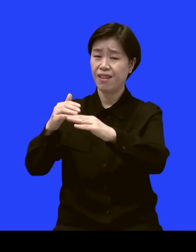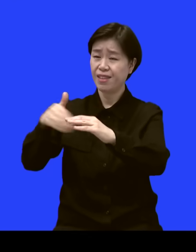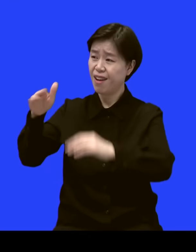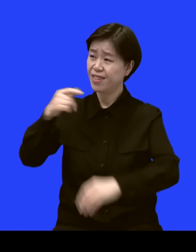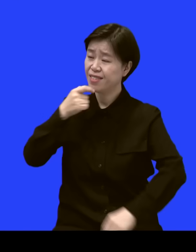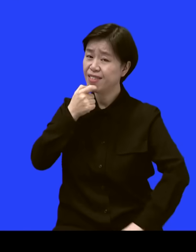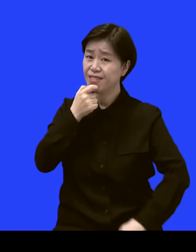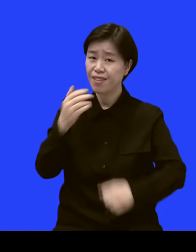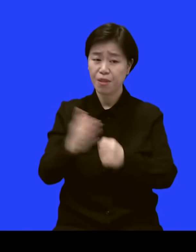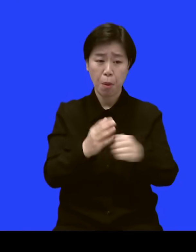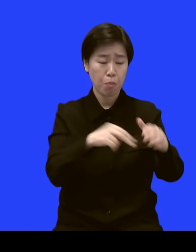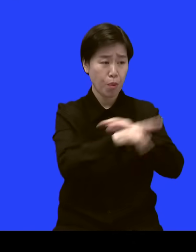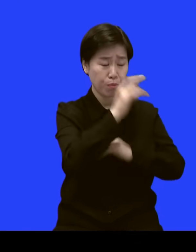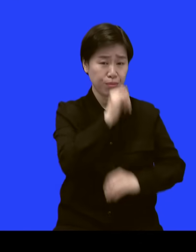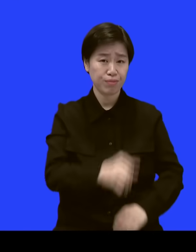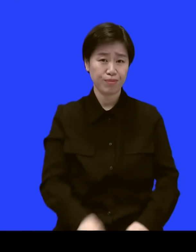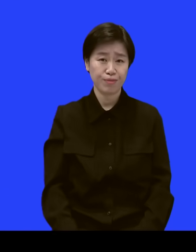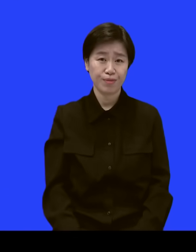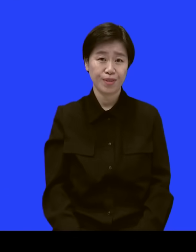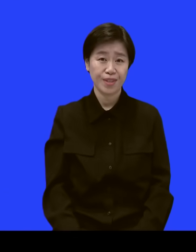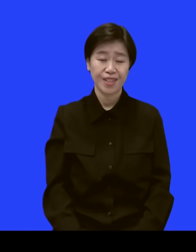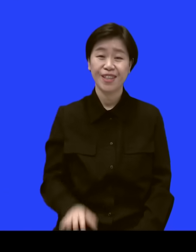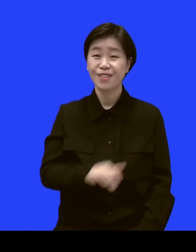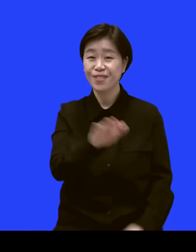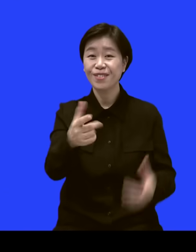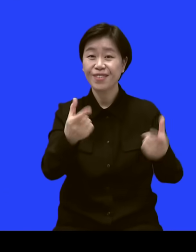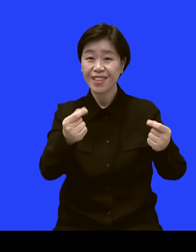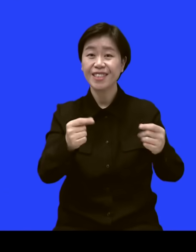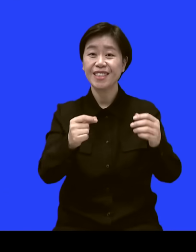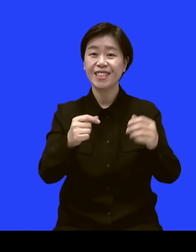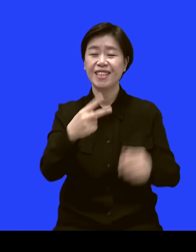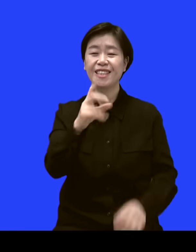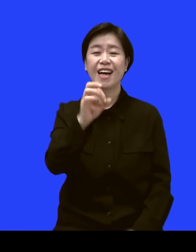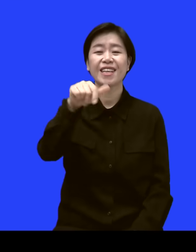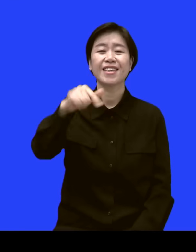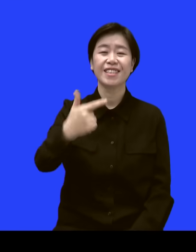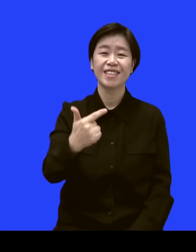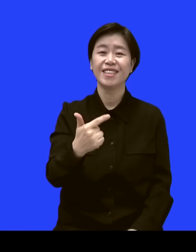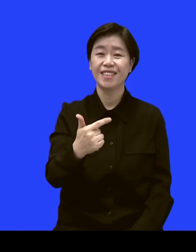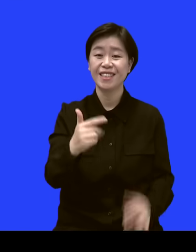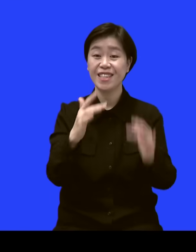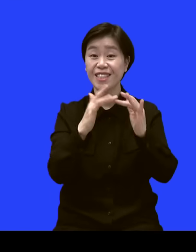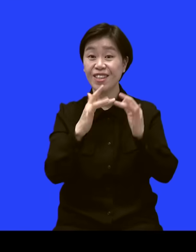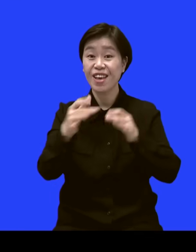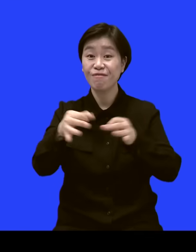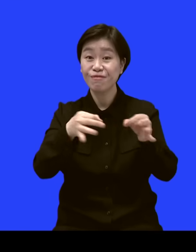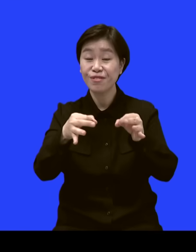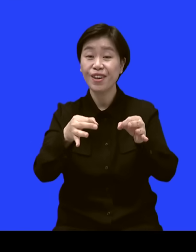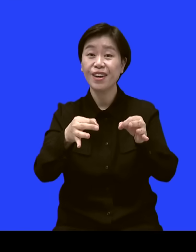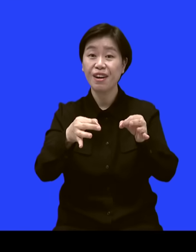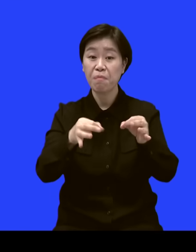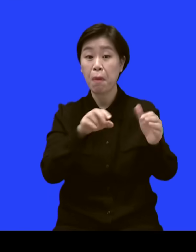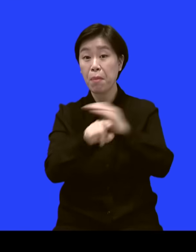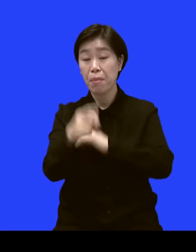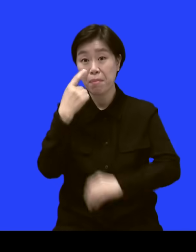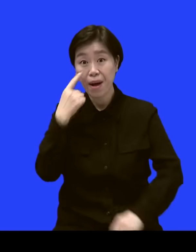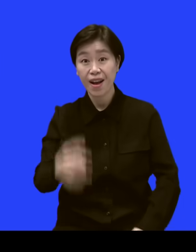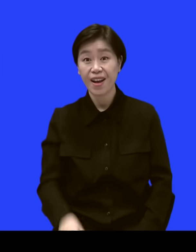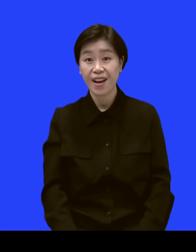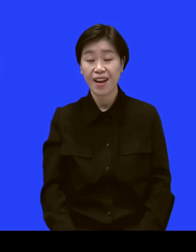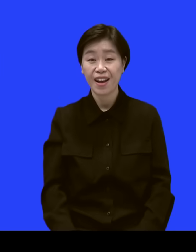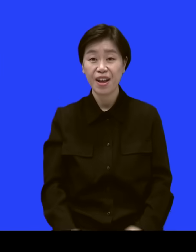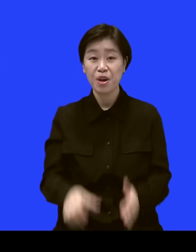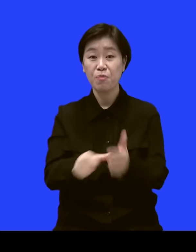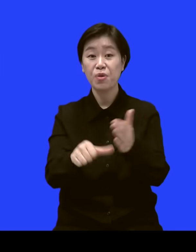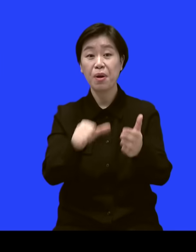어떻게 나가냐고. 그럼 어떻게 우리도 당근을 자주 이용해서 그럼요. 전도 대사장들을 거기서 만나야 되나요? 요즘은 이제 당근에서 전도해야 돼요. 좋은 물건 올려놓고